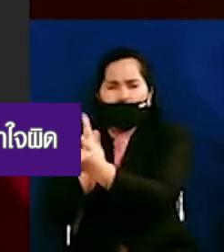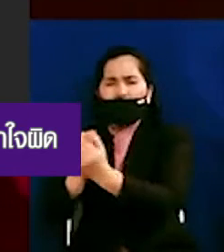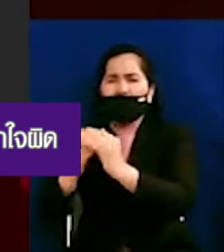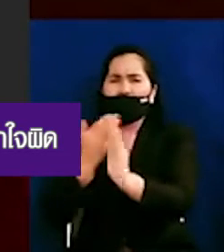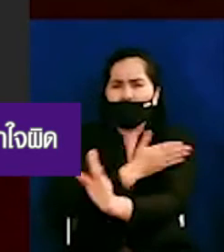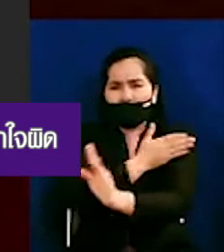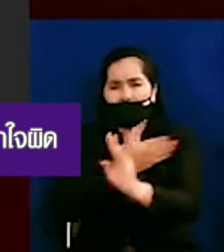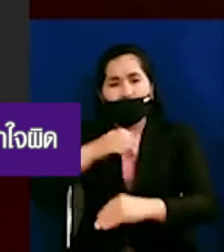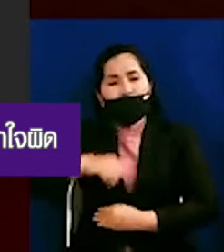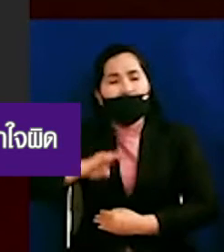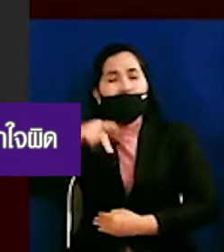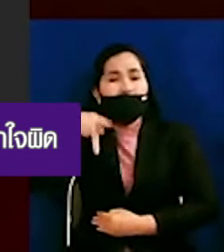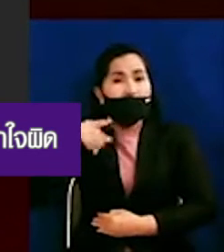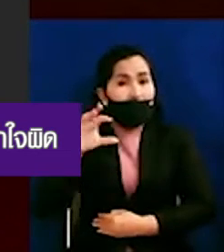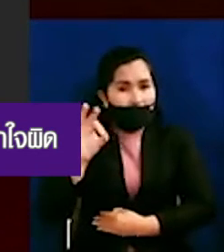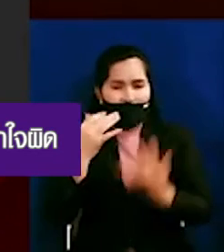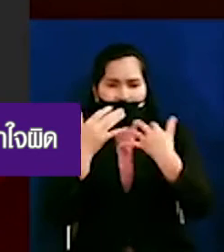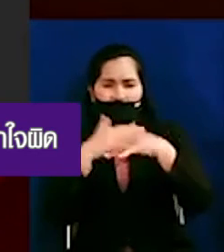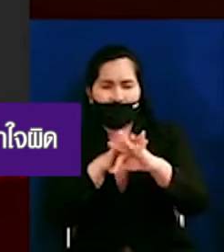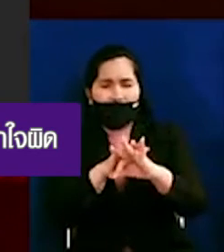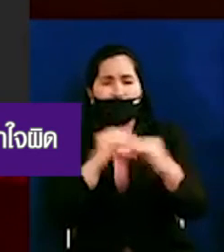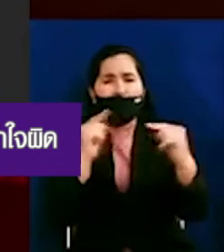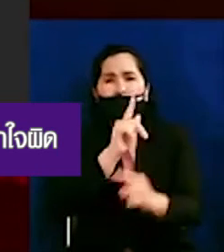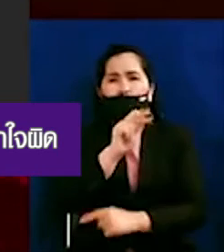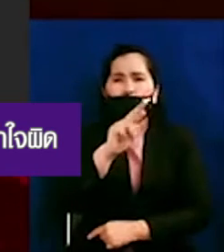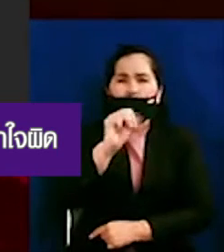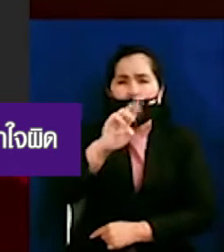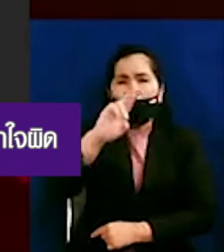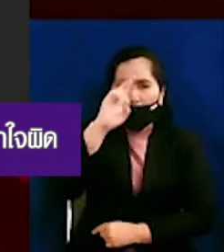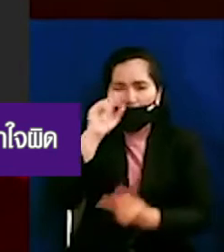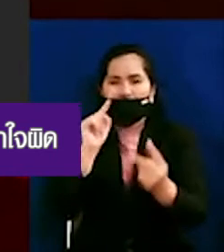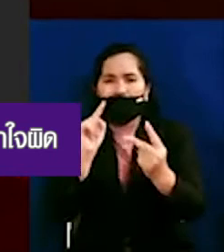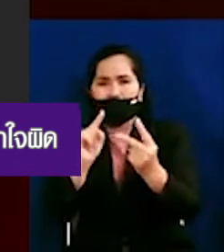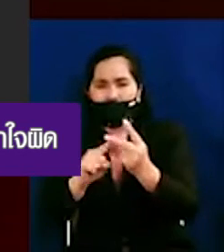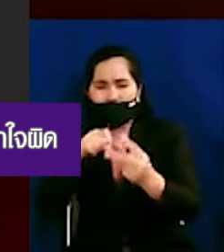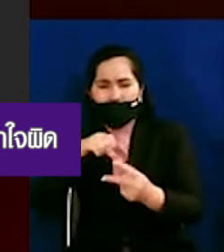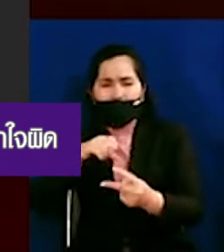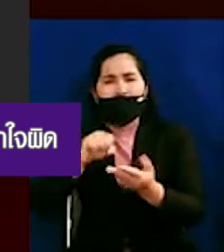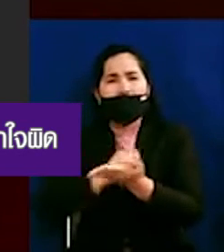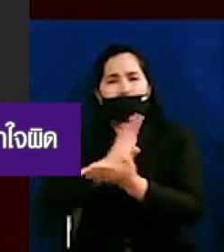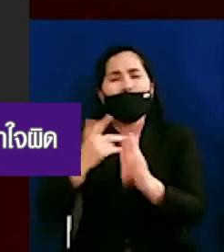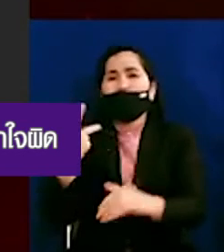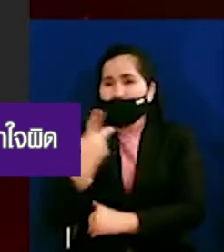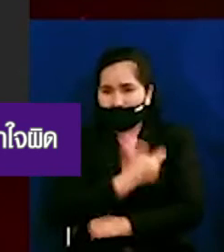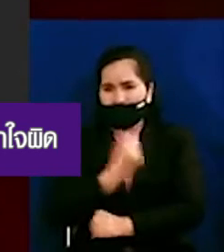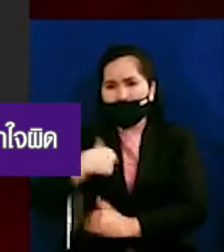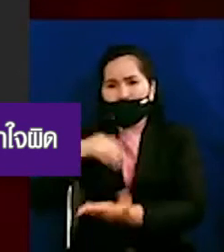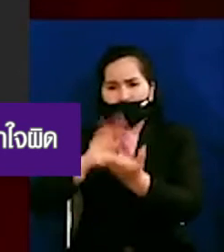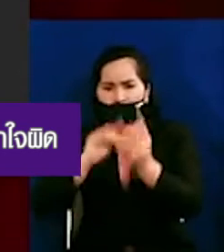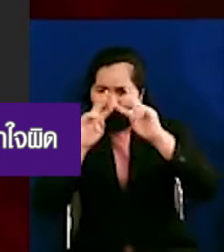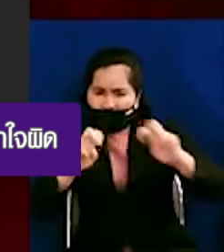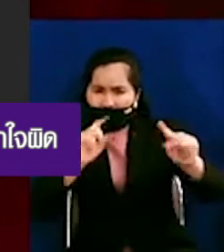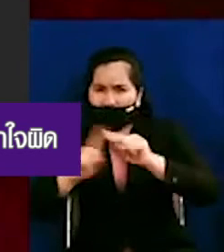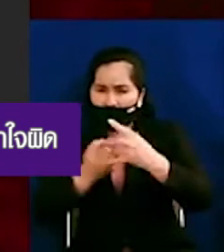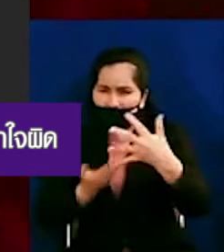ได้มาติดต่อประสานงานกับทั้งสถาบันวัคซีนแห่งชาติและก็กรมคุมโรคนะครับได้มีการเข้ามานำเสนอข้อมูลผลการวิจัยในระยะต่าง